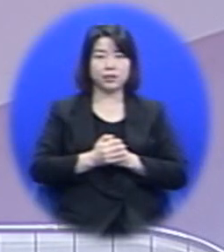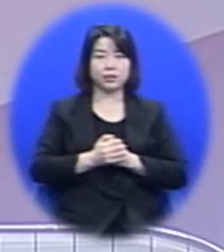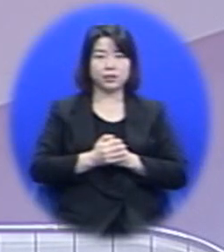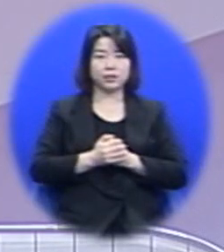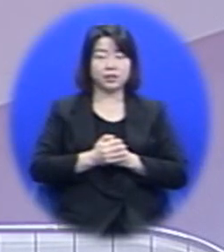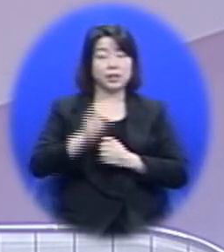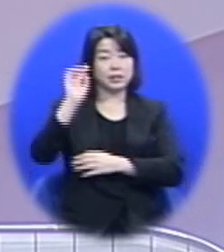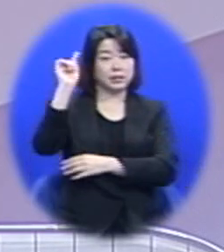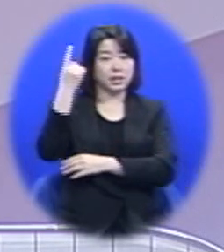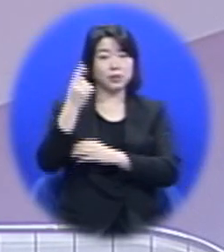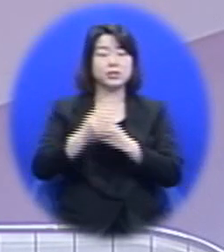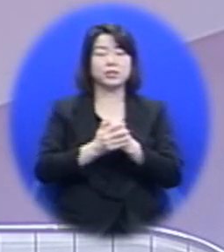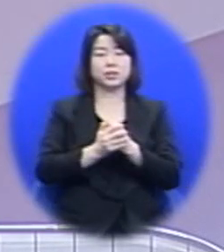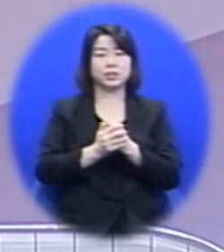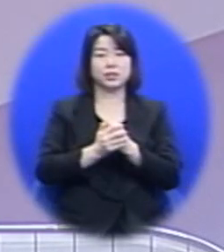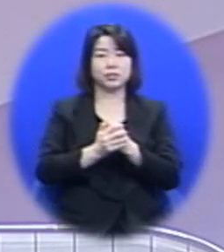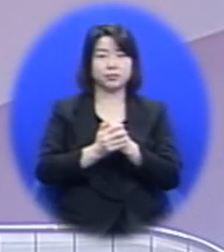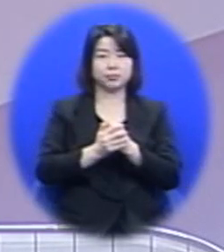다윗이